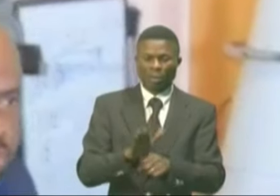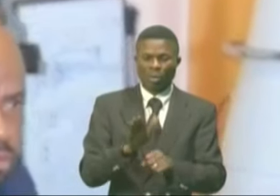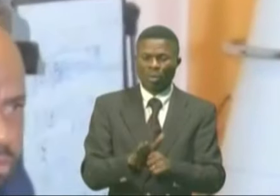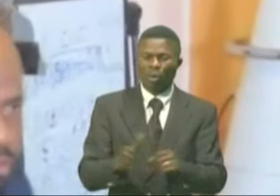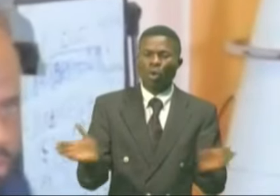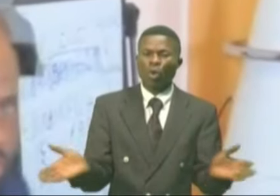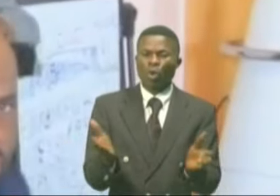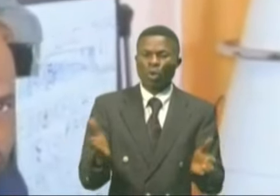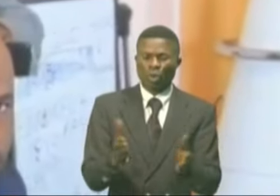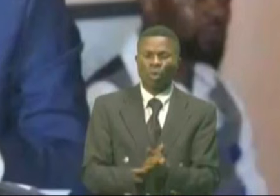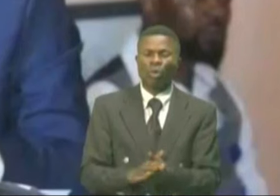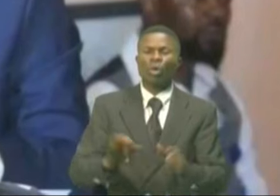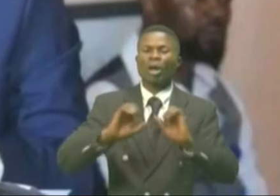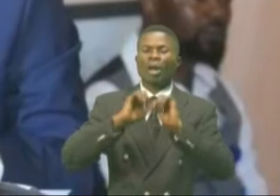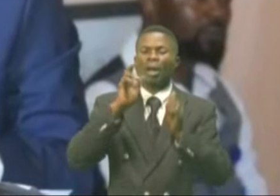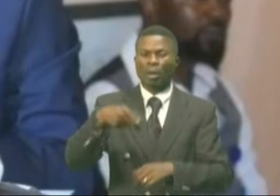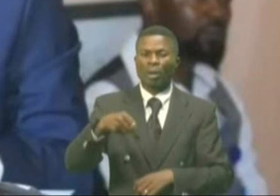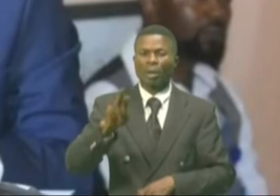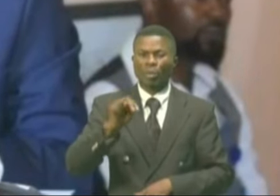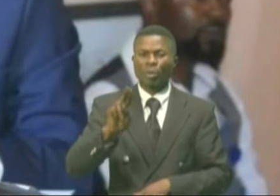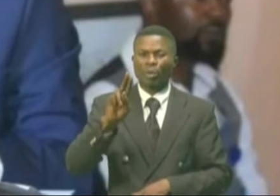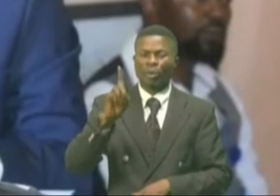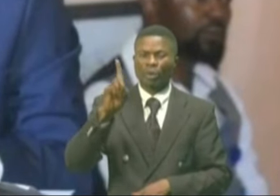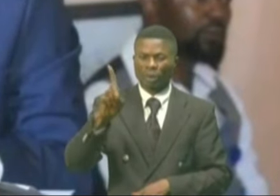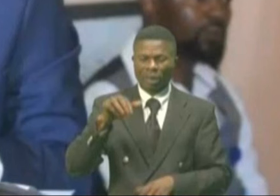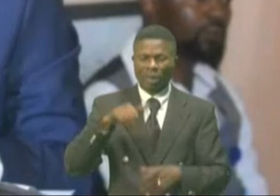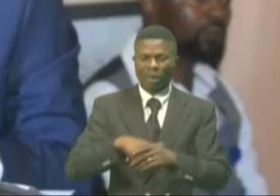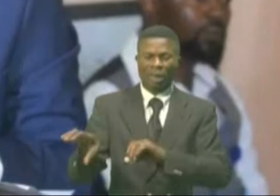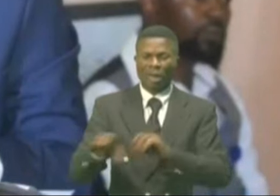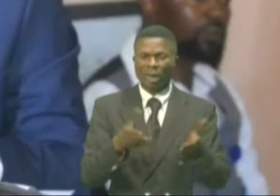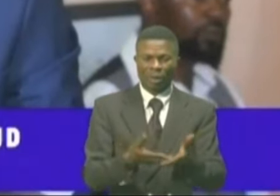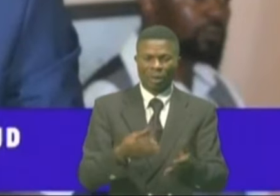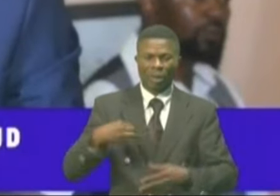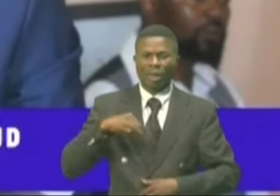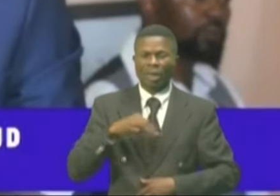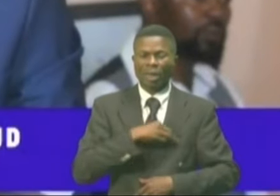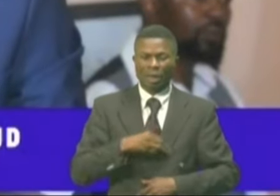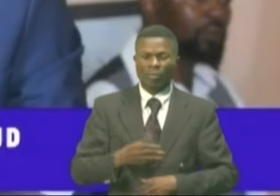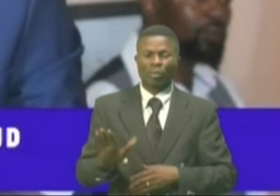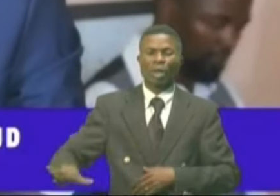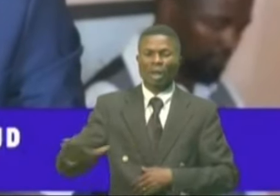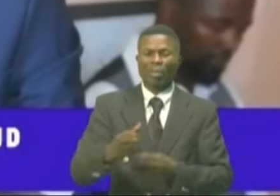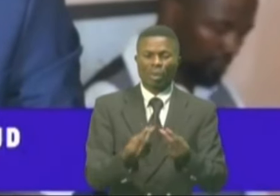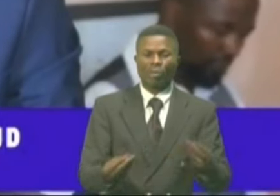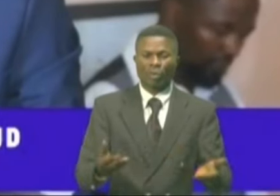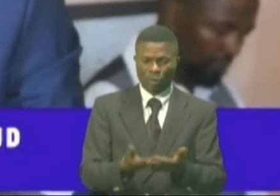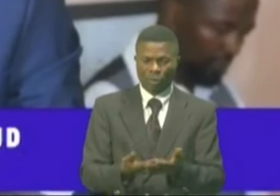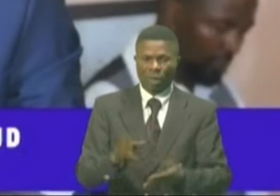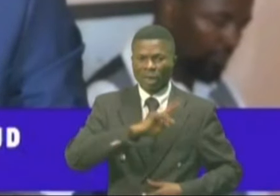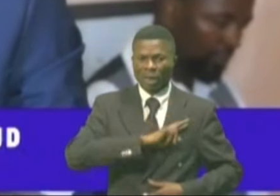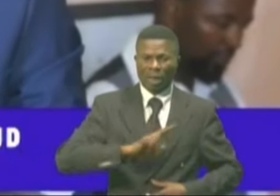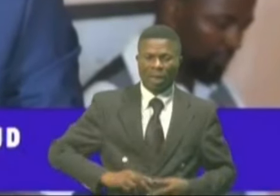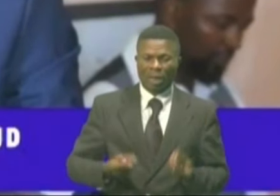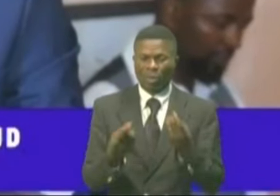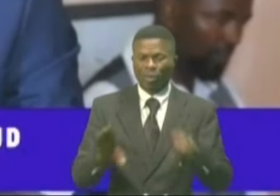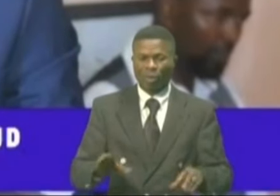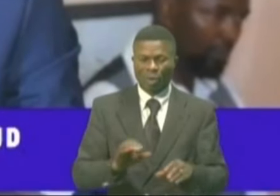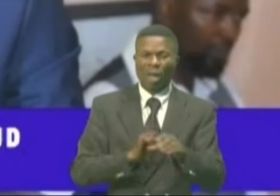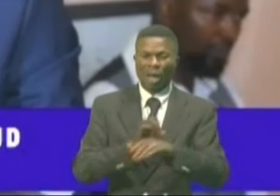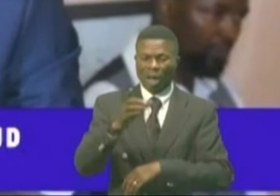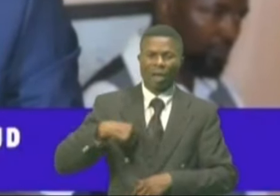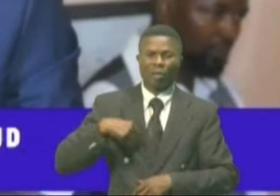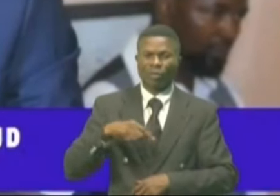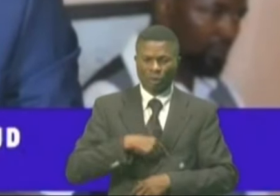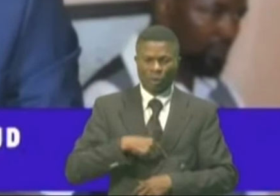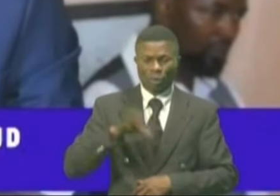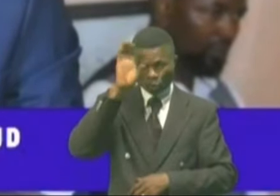de PNUD dans cette activité. Le PNUD, en tant que membre de l'équipe pays des Nations Unies, a entre autres pour mandat de fournir un appui